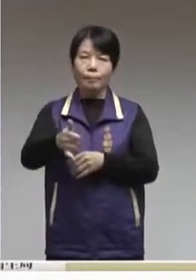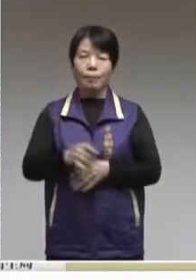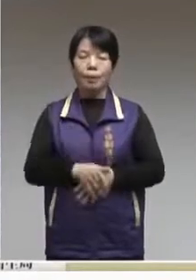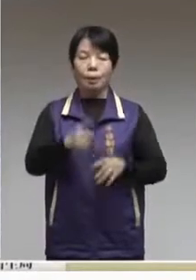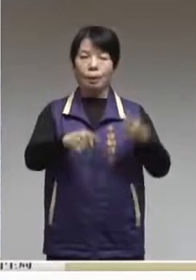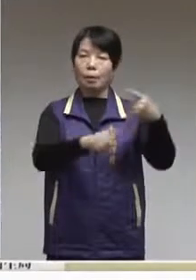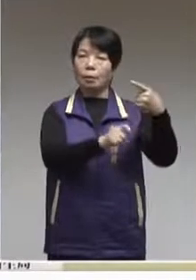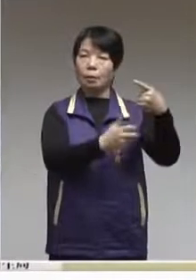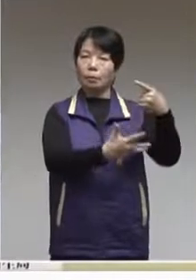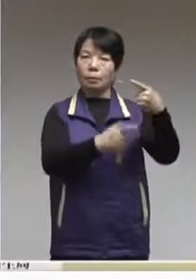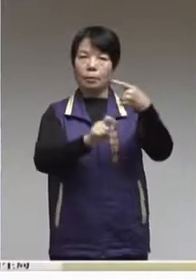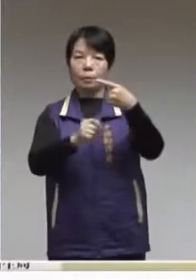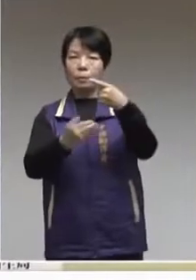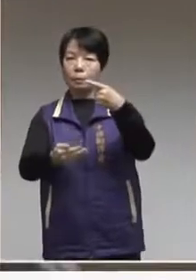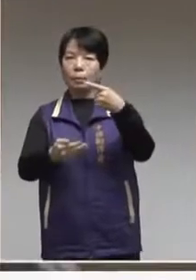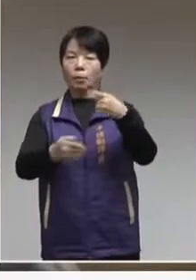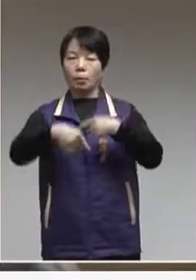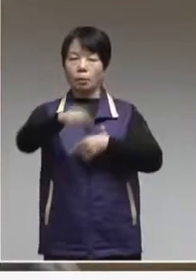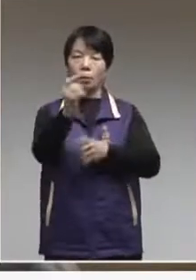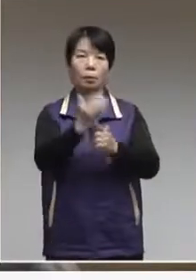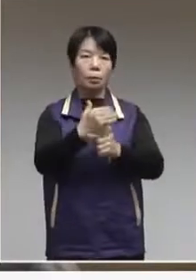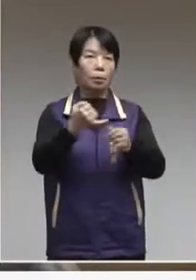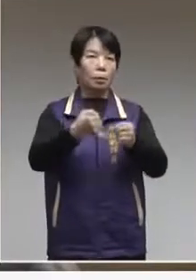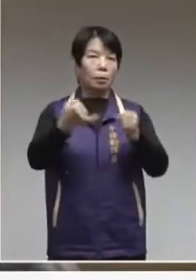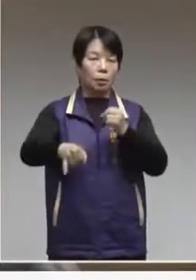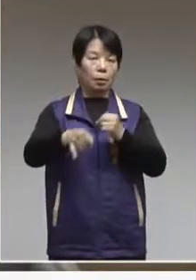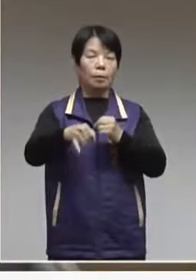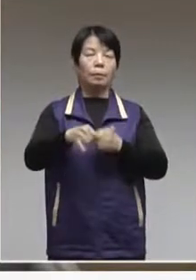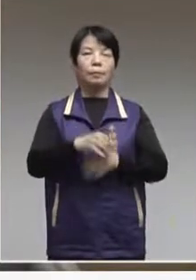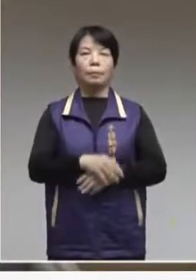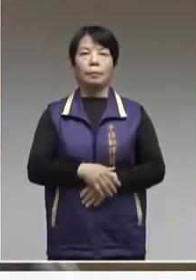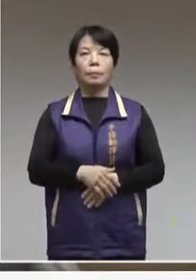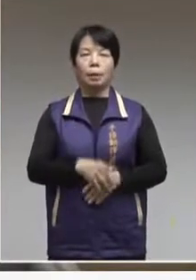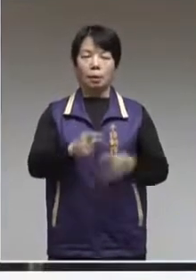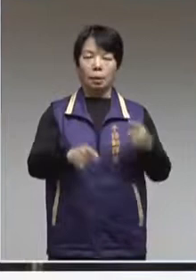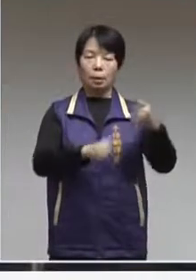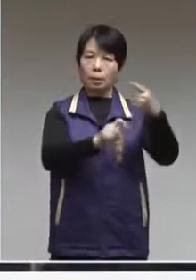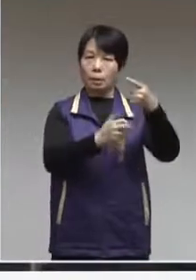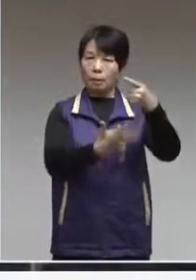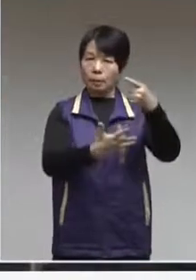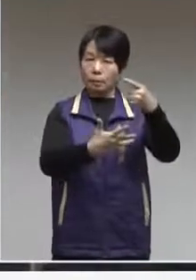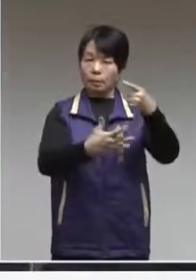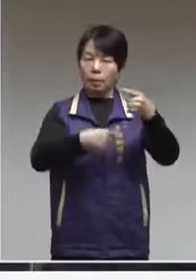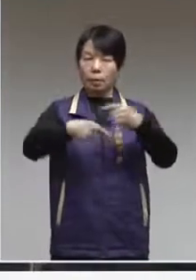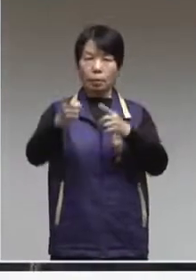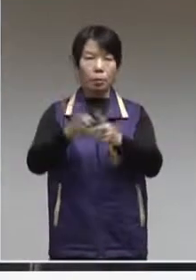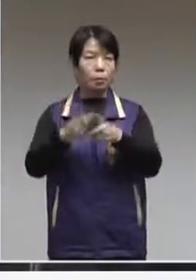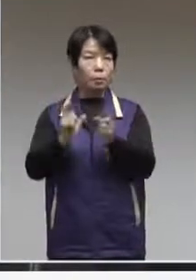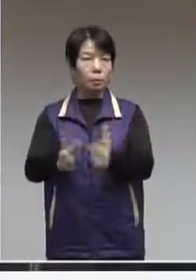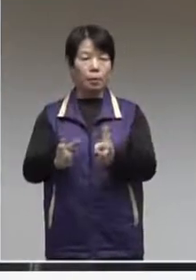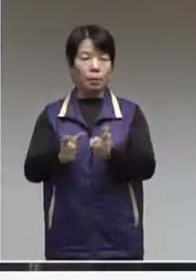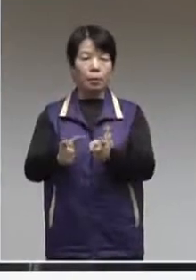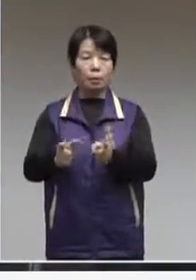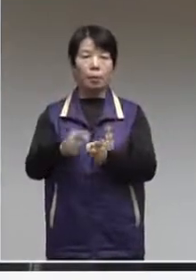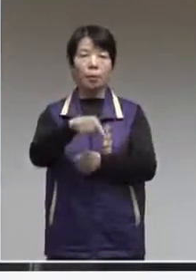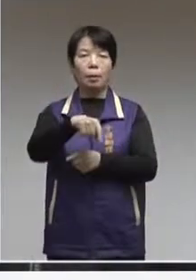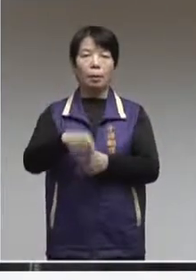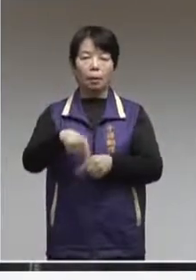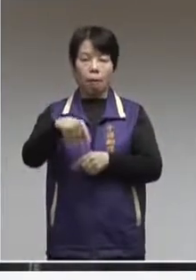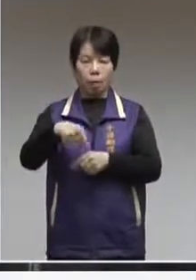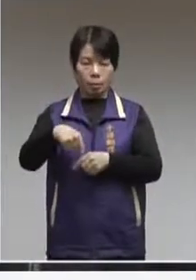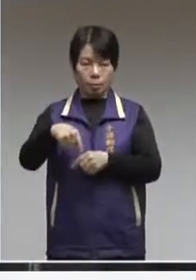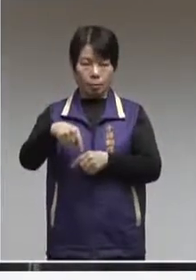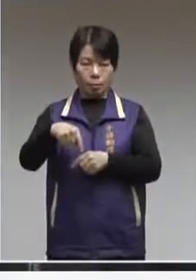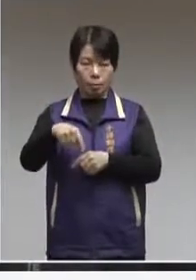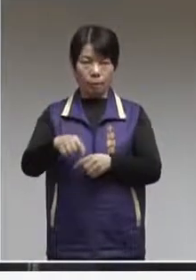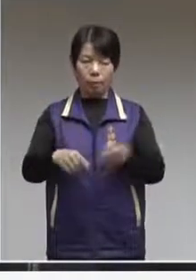在1月18、19号都有到旗津区的越南河粉店，那18号也有到小港区的大川本铺古早味杏烤蛋